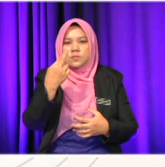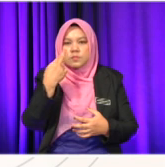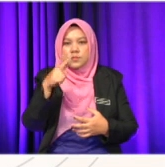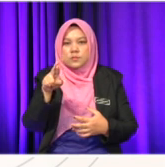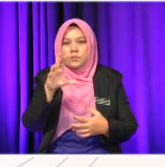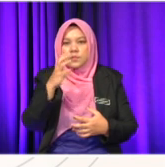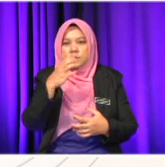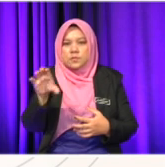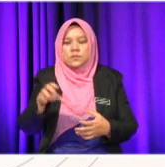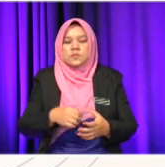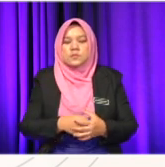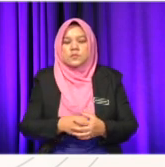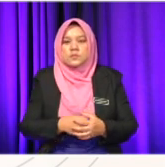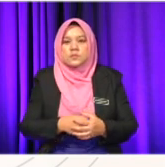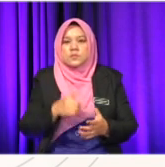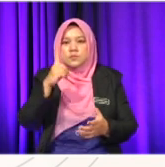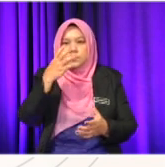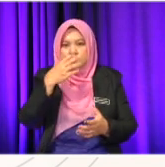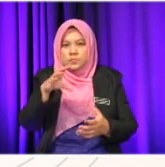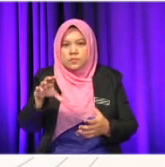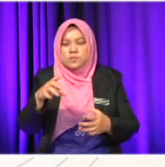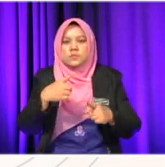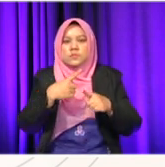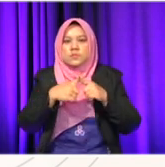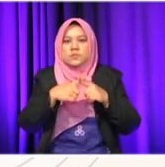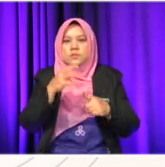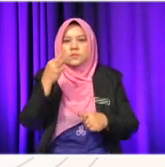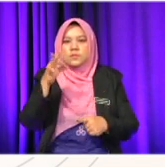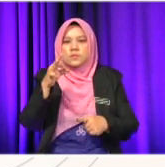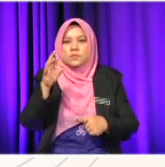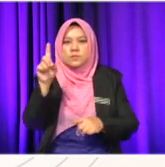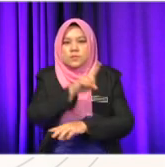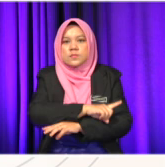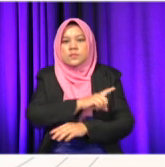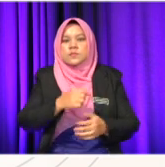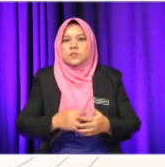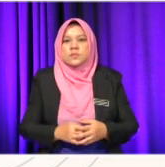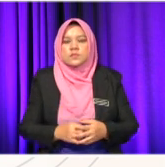isi kandungan 100 kali dengan 19 hari di bekerja